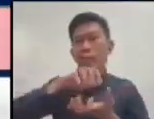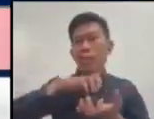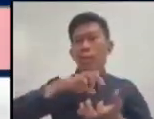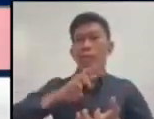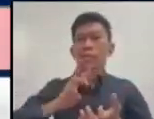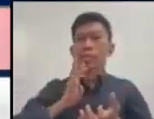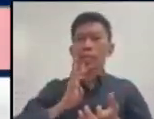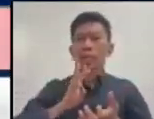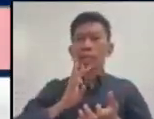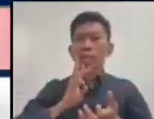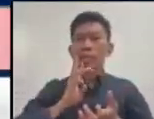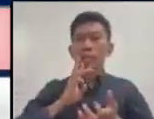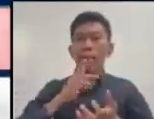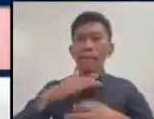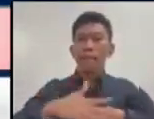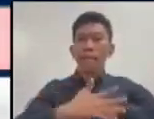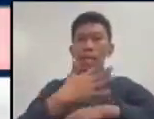petroleum-based